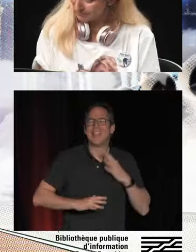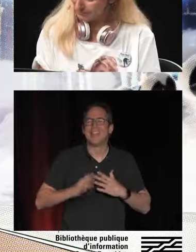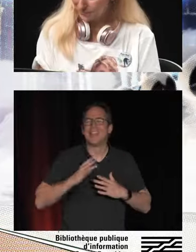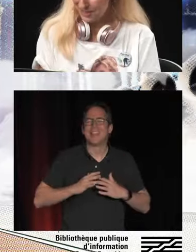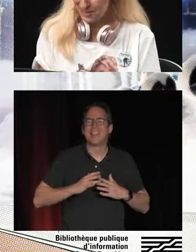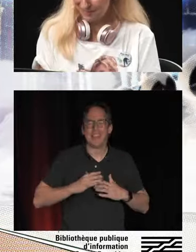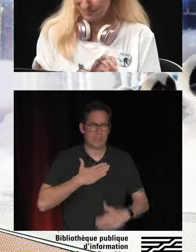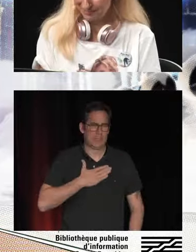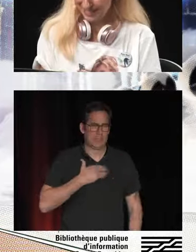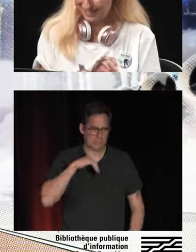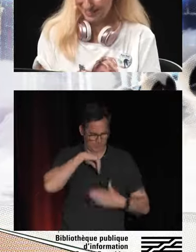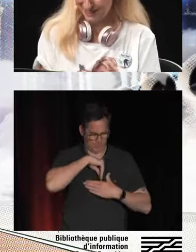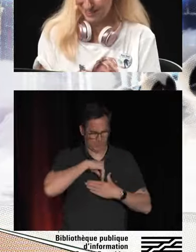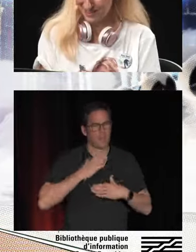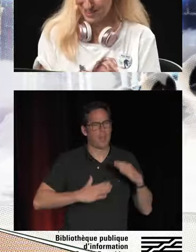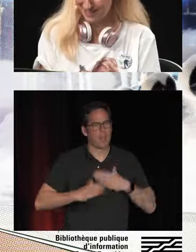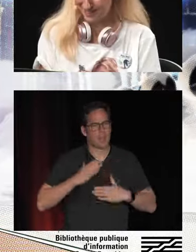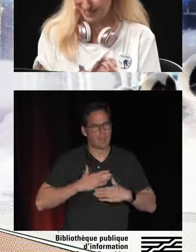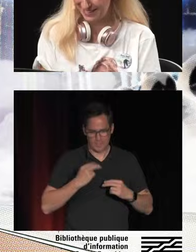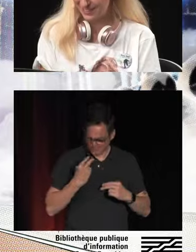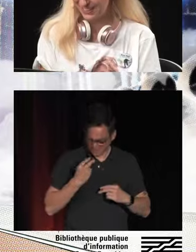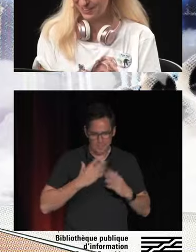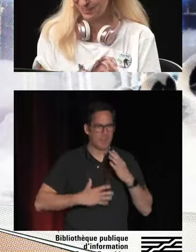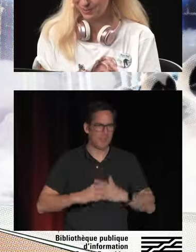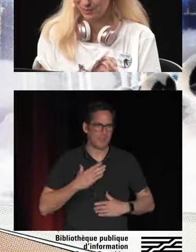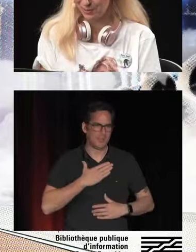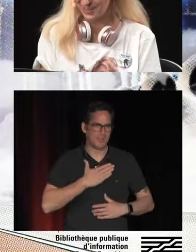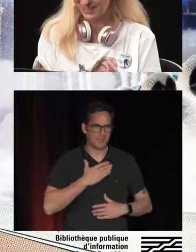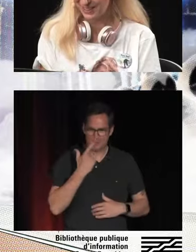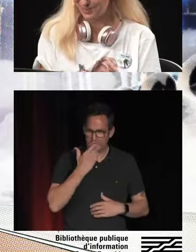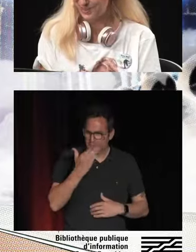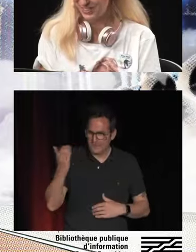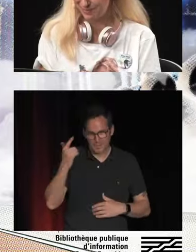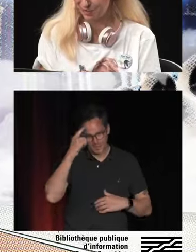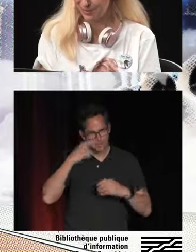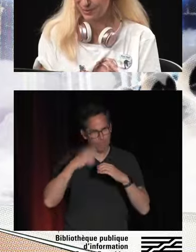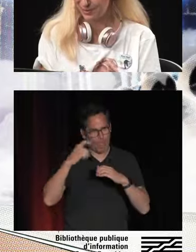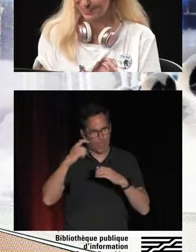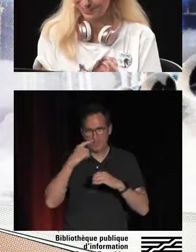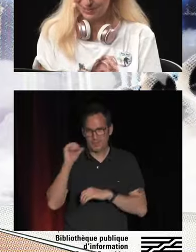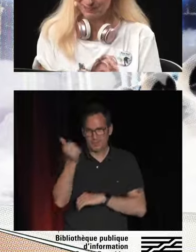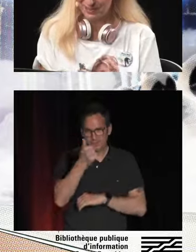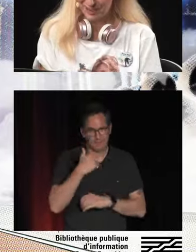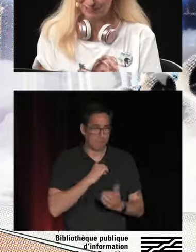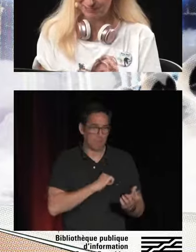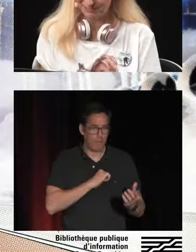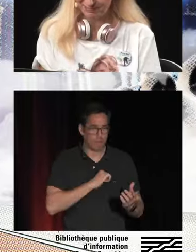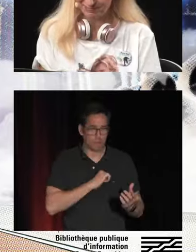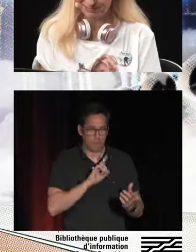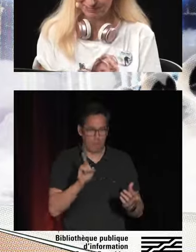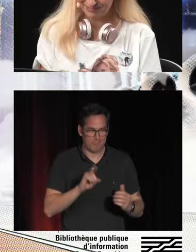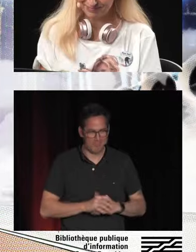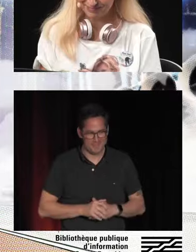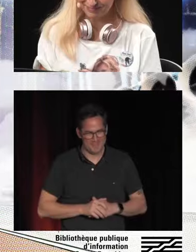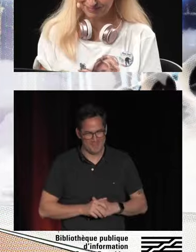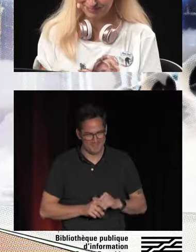moi-même, voilà, mais du coup là c'est bien. J'entends que vous commencez à craquer aussi. Ben, je suis pas désolée.